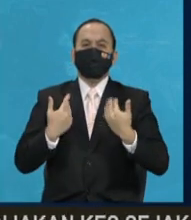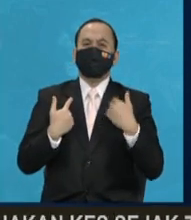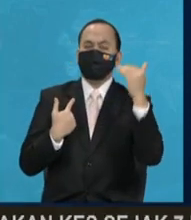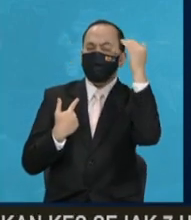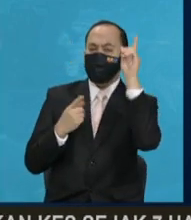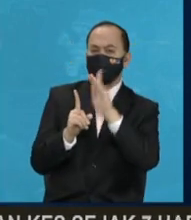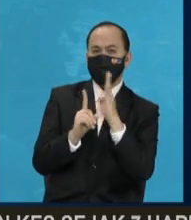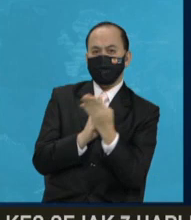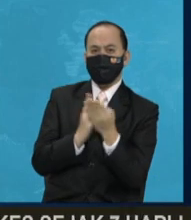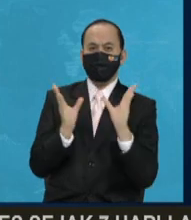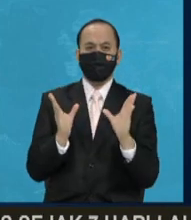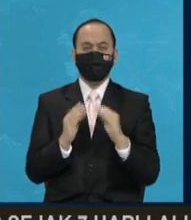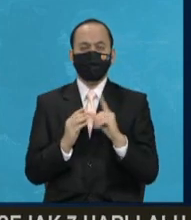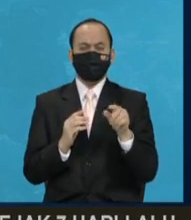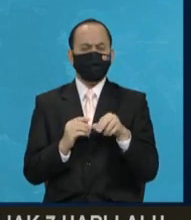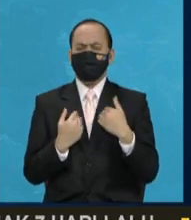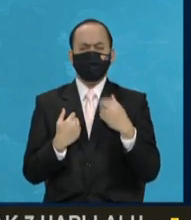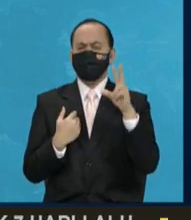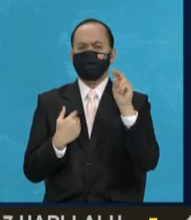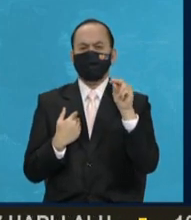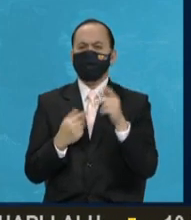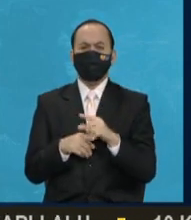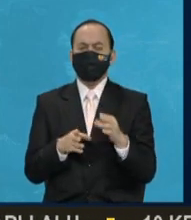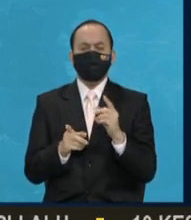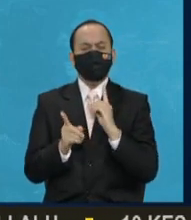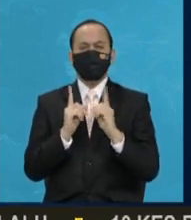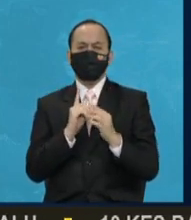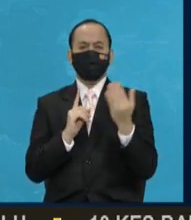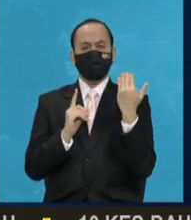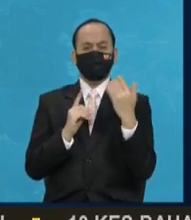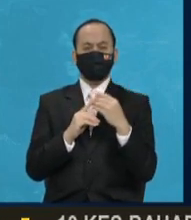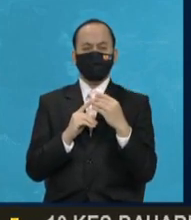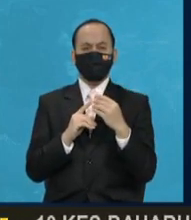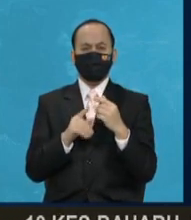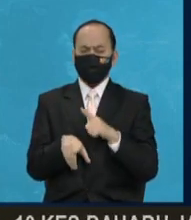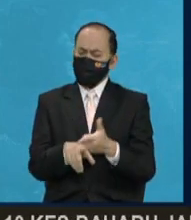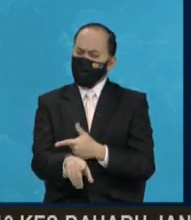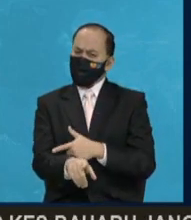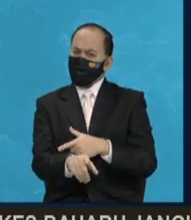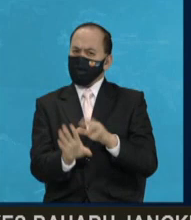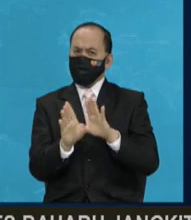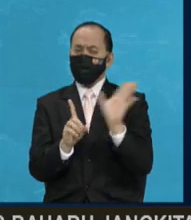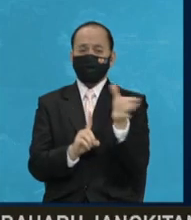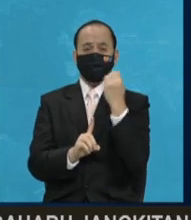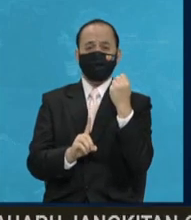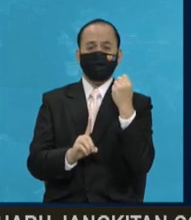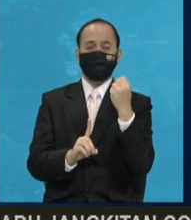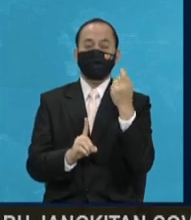sekarang Dapatkah basah teknik kiri jadi lama-lama pun hilang jadi